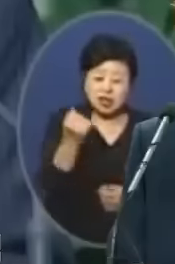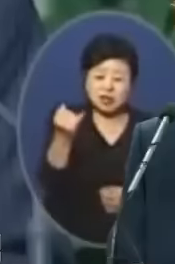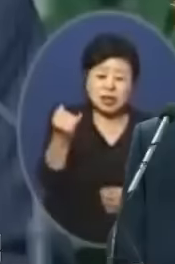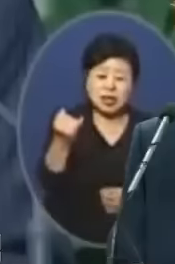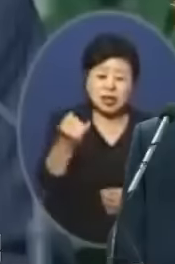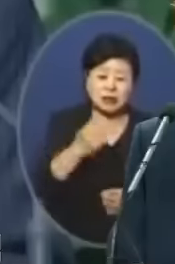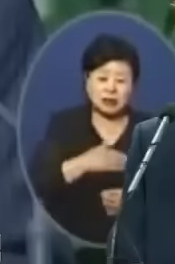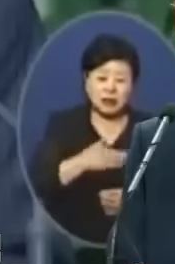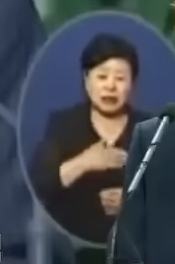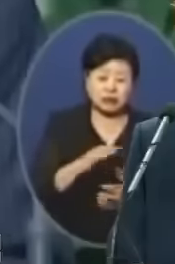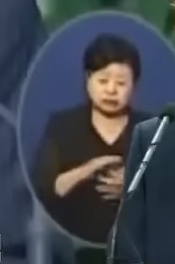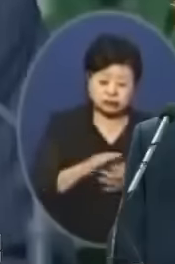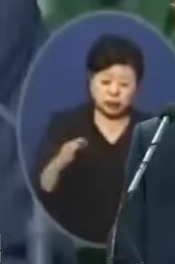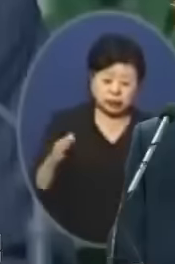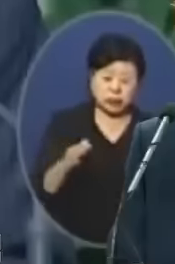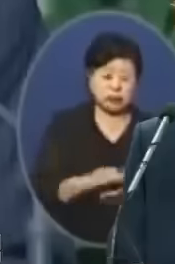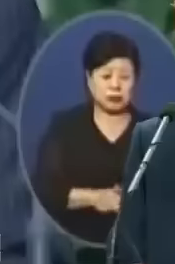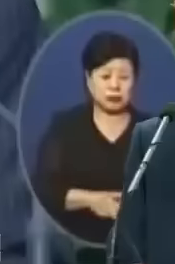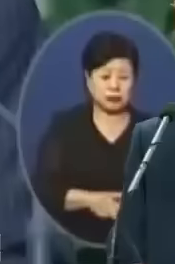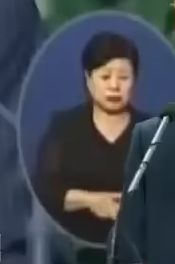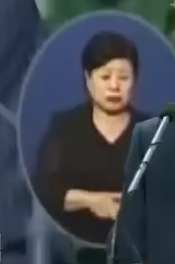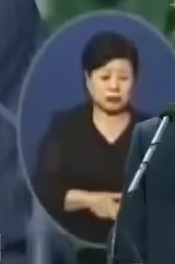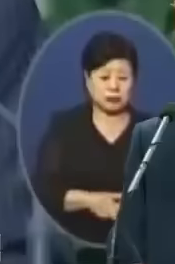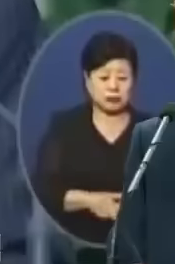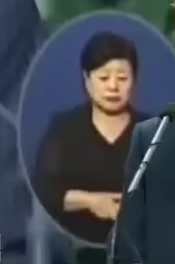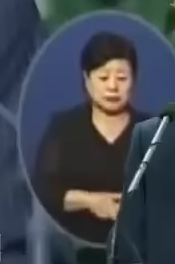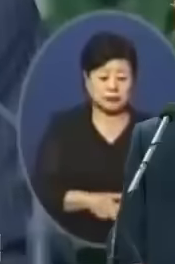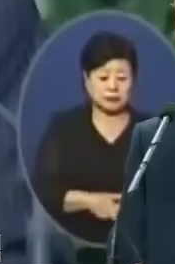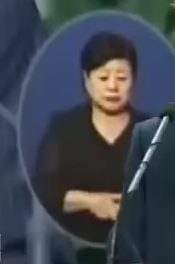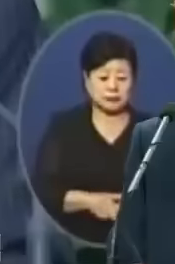여자여 왜 내게 그 부탁합니까?